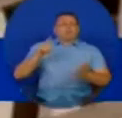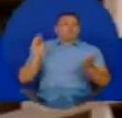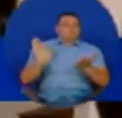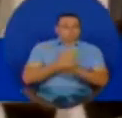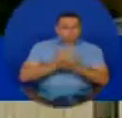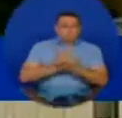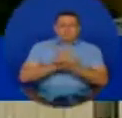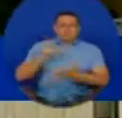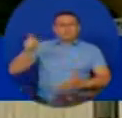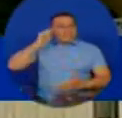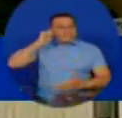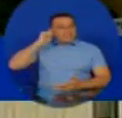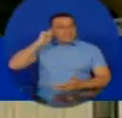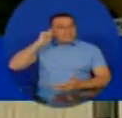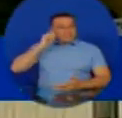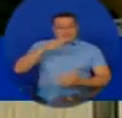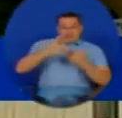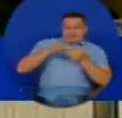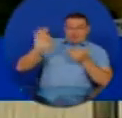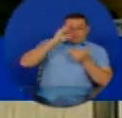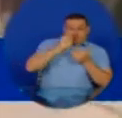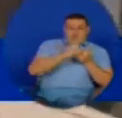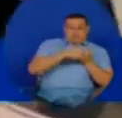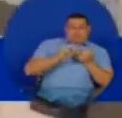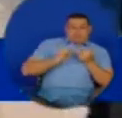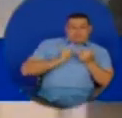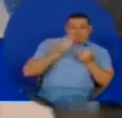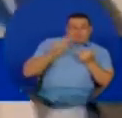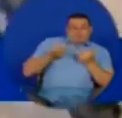ימשיכו לקבל קצבה גם לאחר שנישאו בשנית, אלא שמחוץ